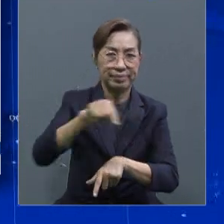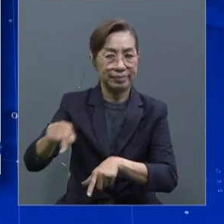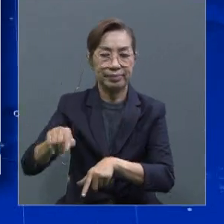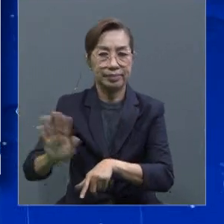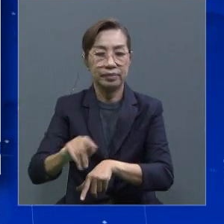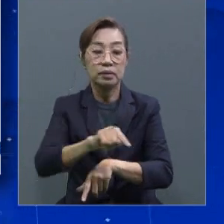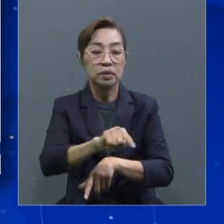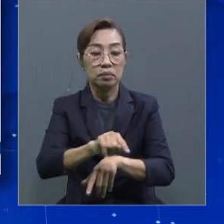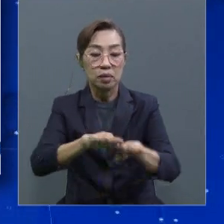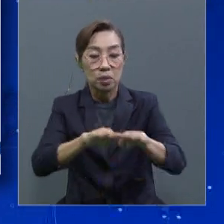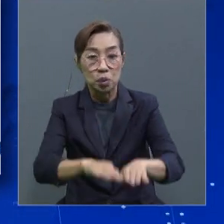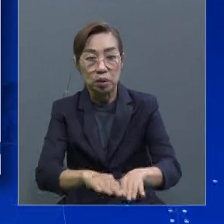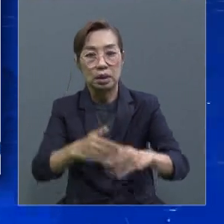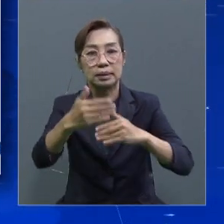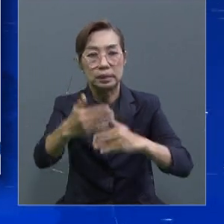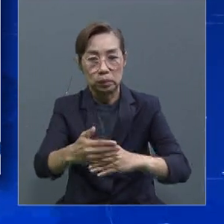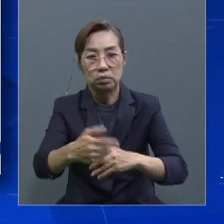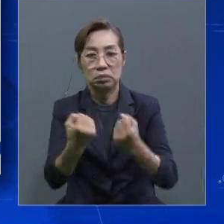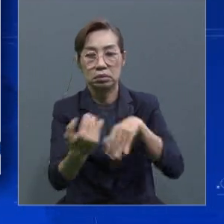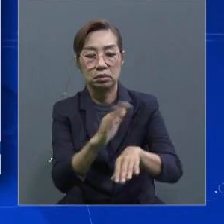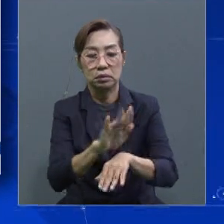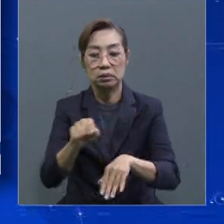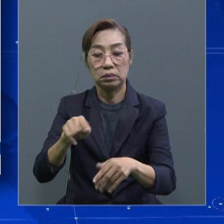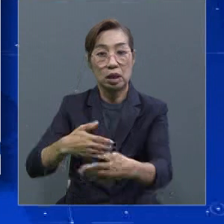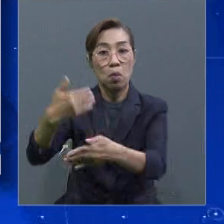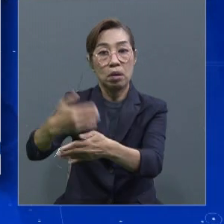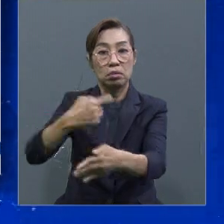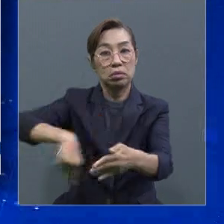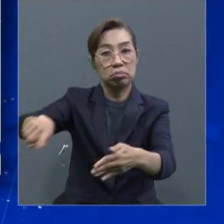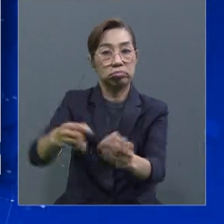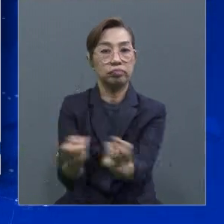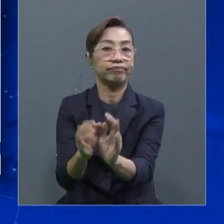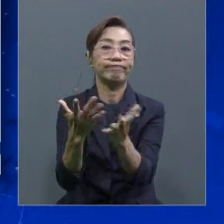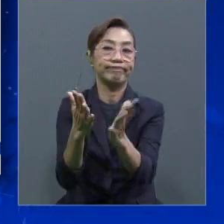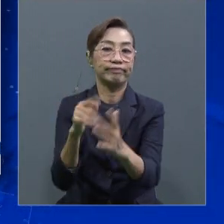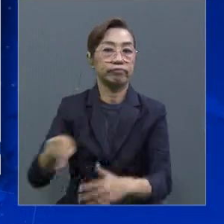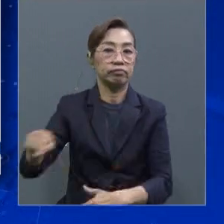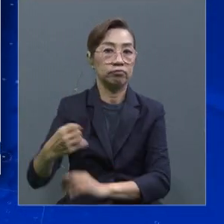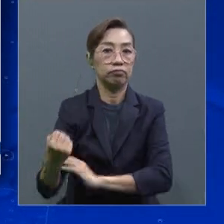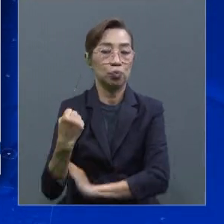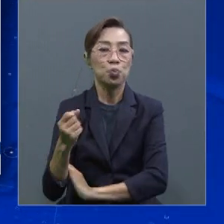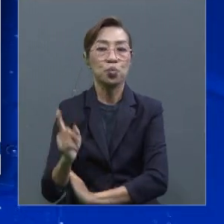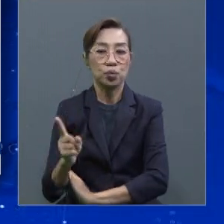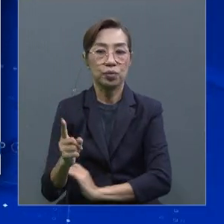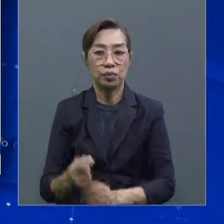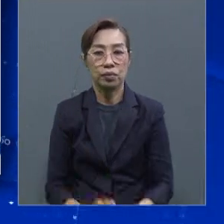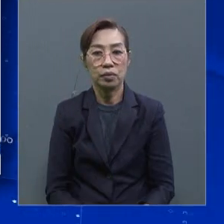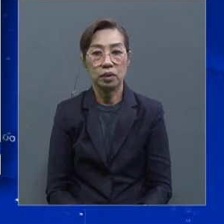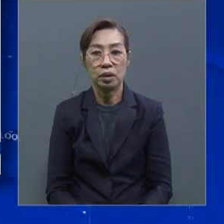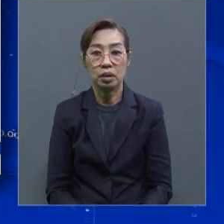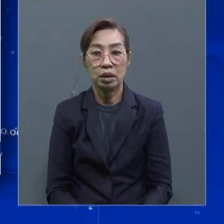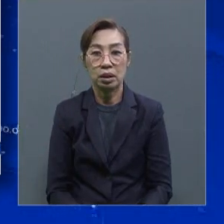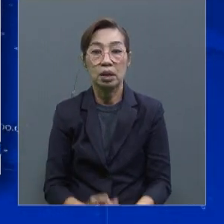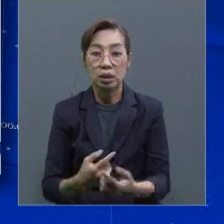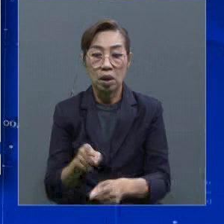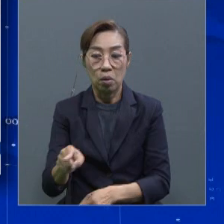ปิดเส้นทางดังกล่าวแล้วยืนยันว่าไม่มีผลกระทบต่อความมั่นคงปลอดภัยเขื่อนบางลงยังคงแข็งแรงนั่นเองนะคะแต่ว่าพื้น